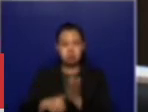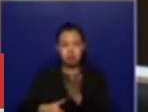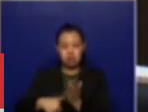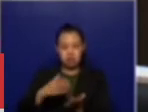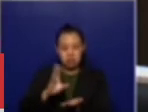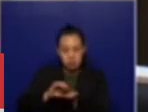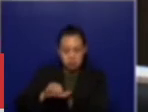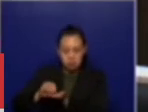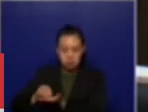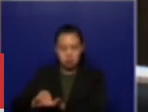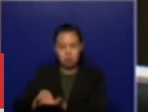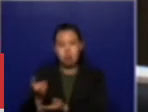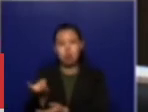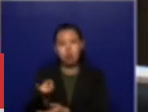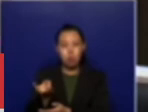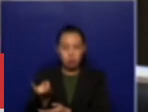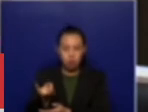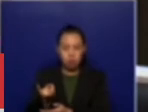ท่านประธานที่เคารพครับ